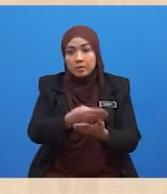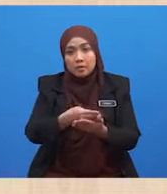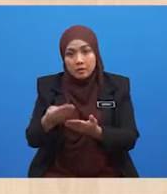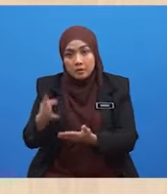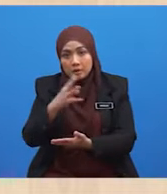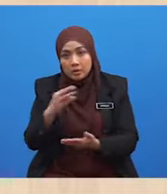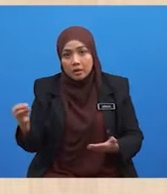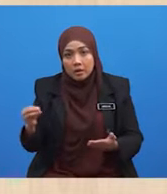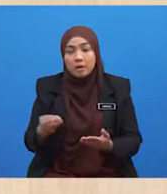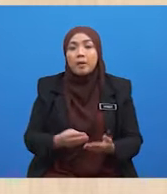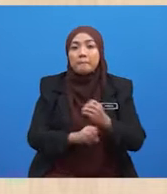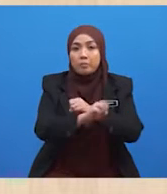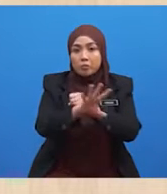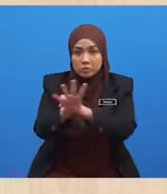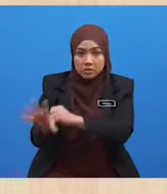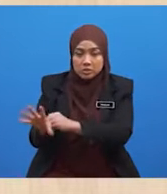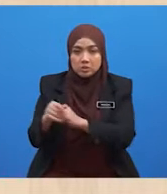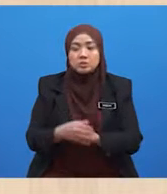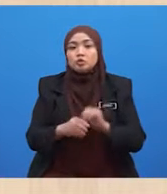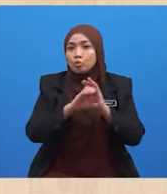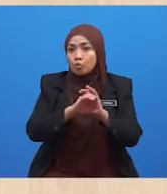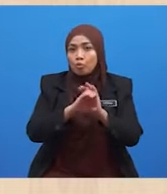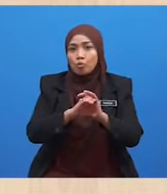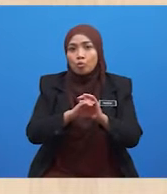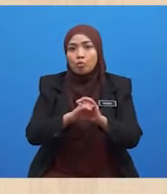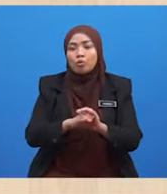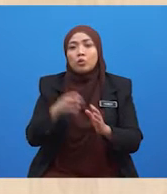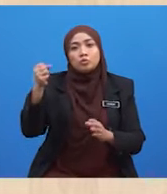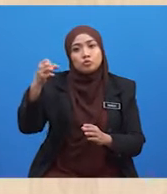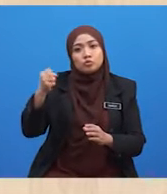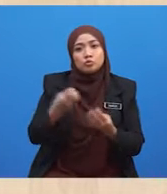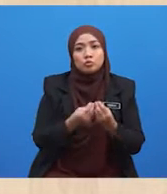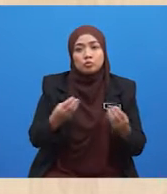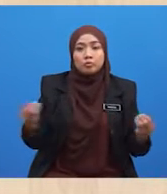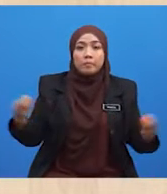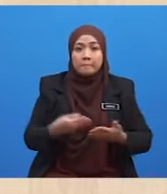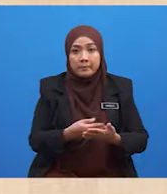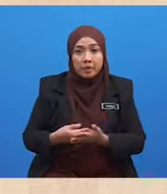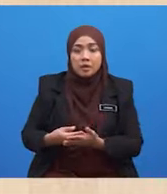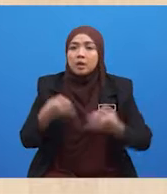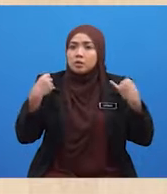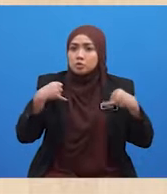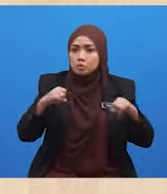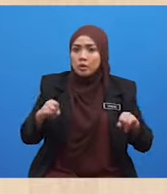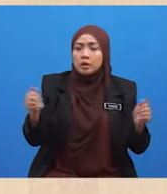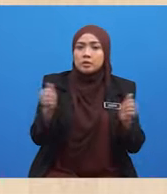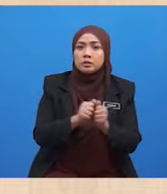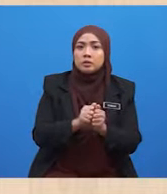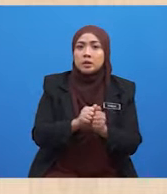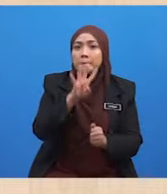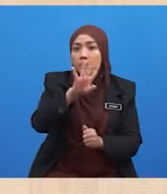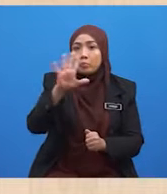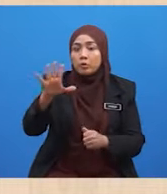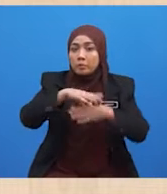pengedaran dan promosi contoh susu tepung rumusan bayi dijual dengan harga